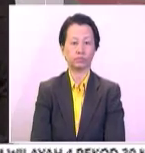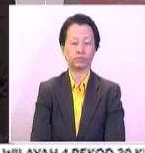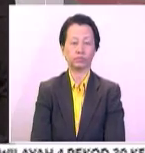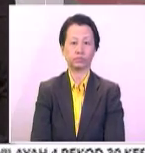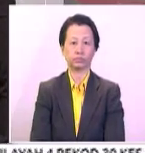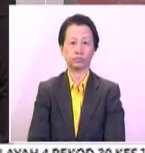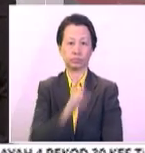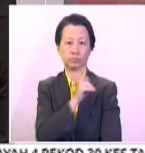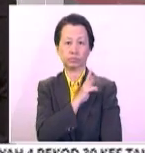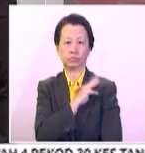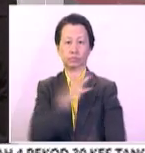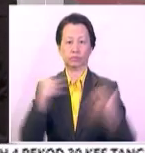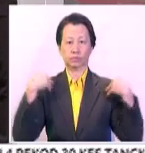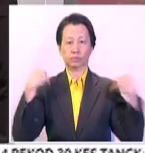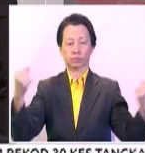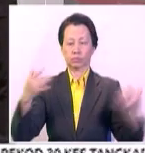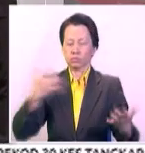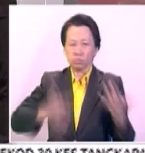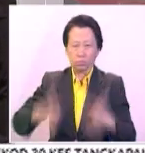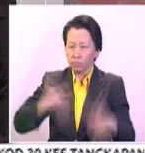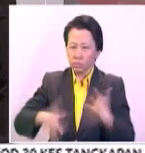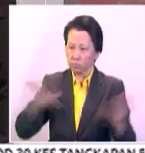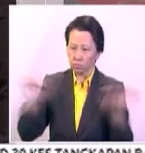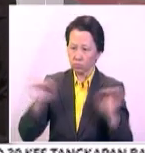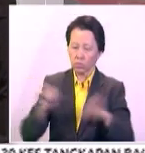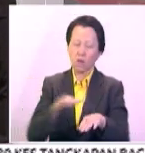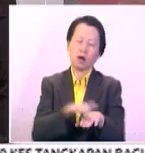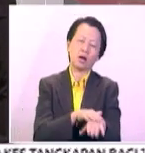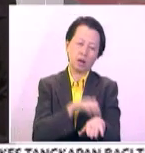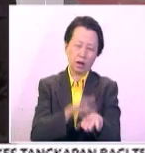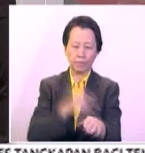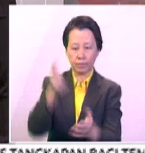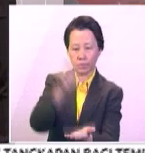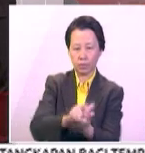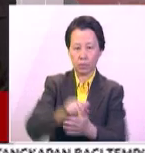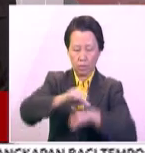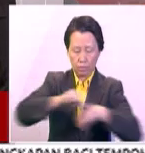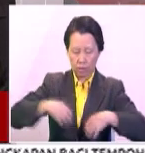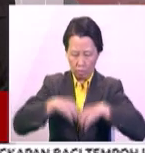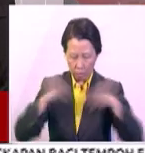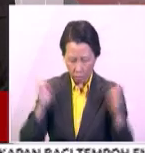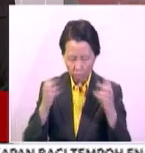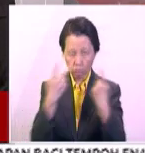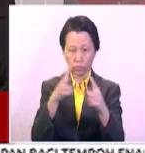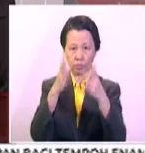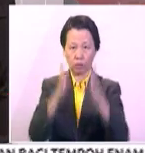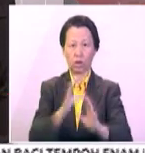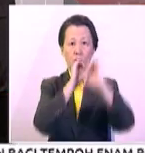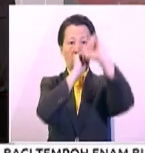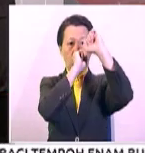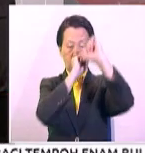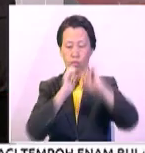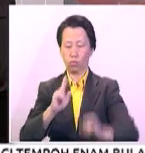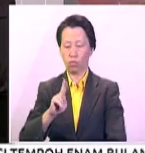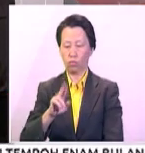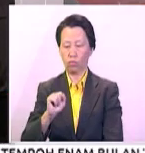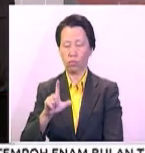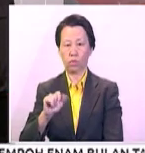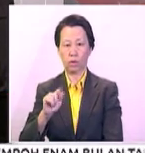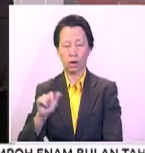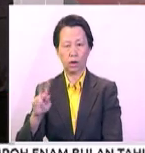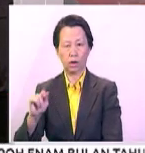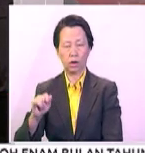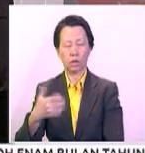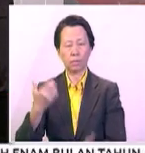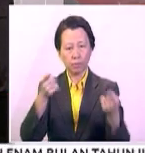Dalam pada itu, Kementerian Kesihatan menafikan sengaja melambatkan laporan bedah siasat ke atas 12 orang asli di Kuala Koh yang dilanda